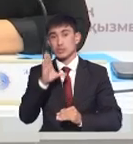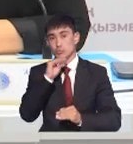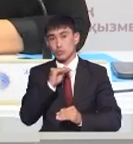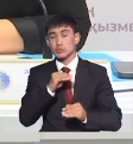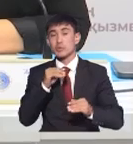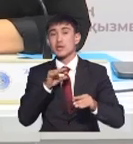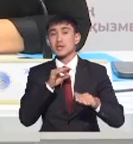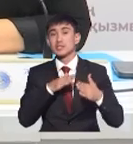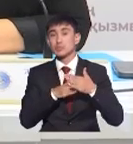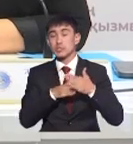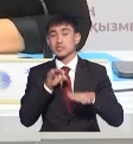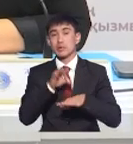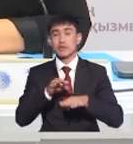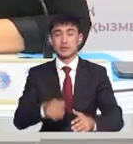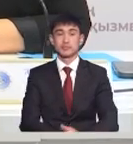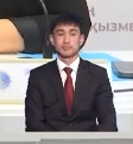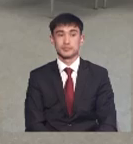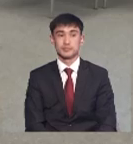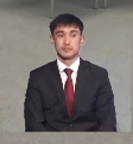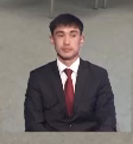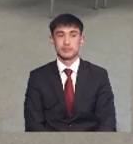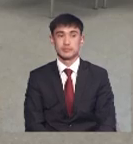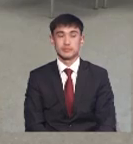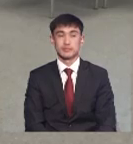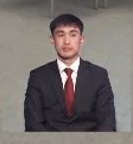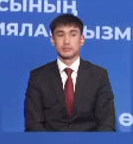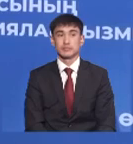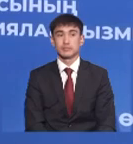наиболее эффективные способы избежать заболевания.